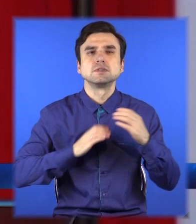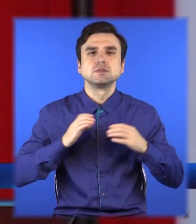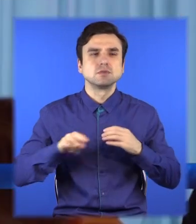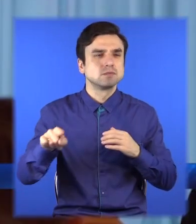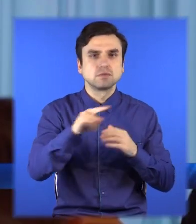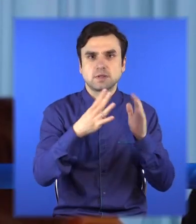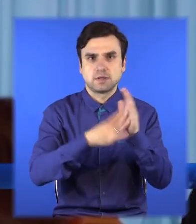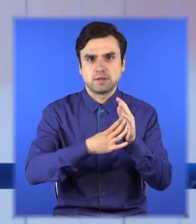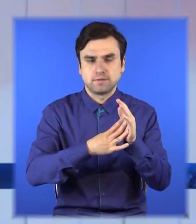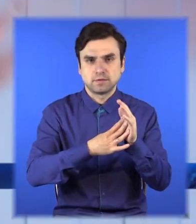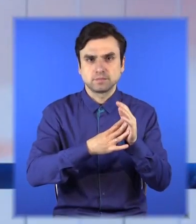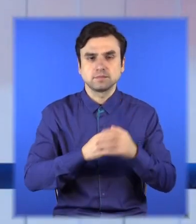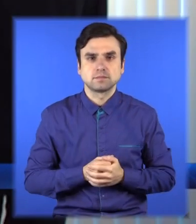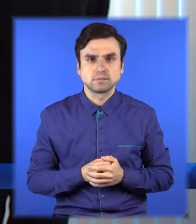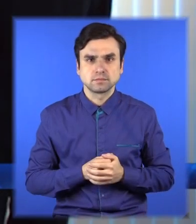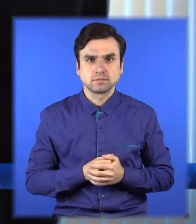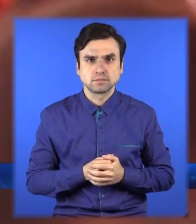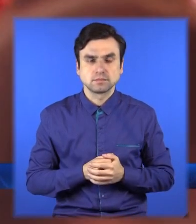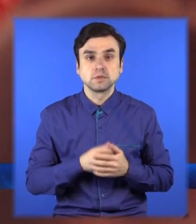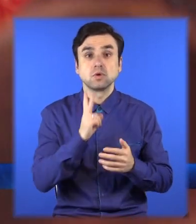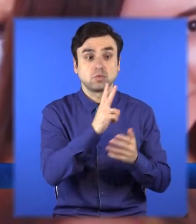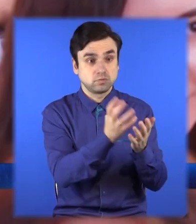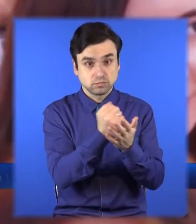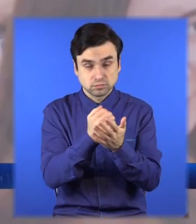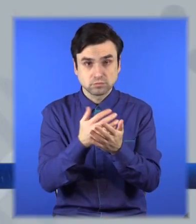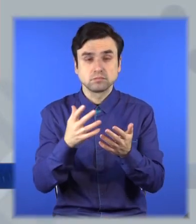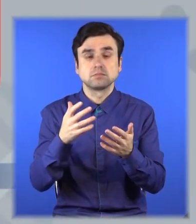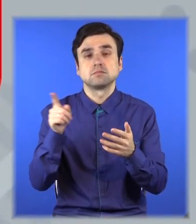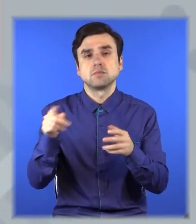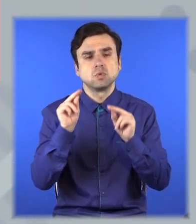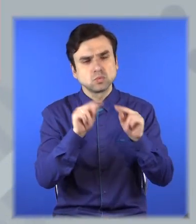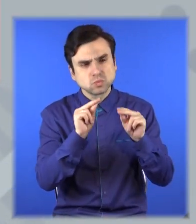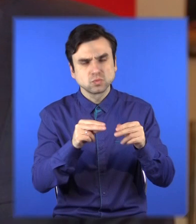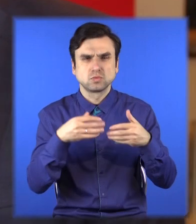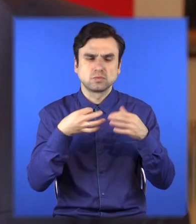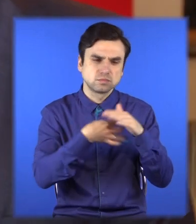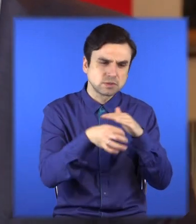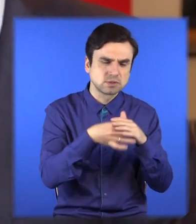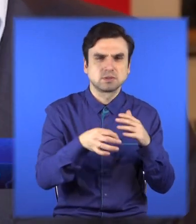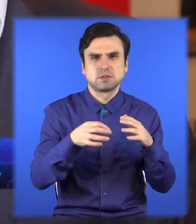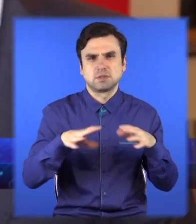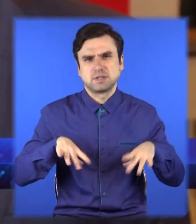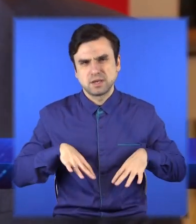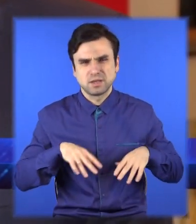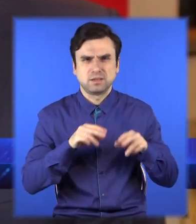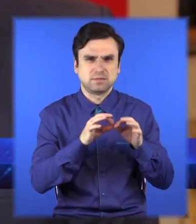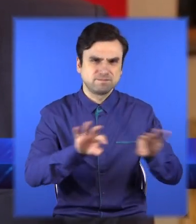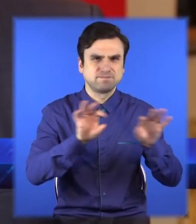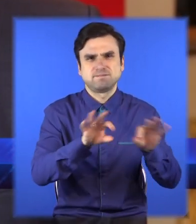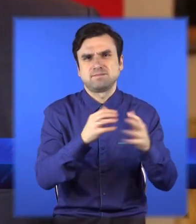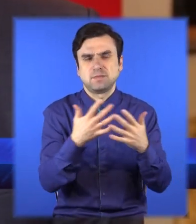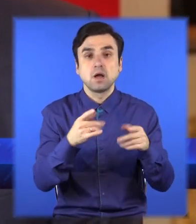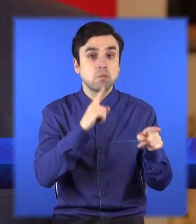компанії «Медінвест», консультації з експертами, лекції та тренінги. Адже молодь все бачить під іншим кутом. Плюси в тому, що прийшли молоді люди,